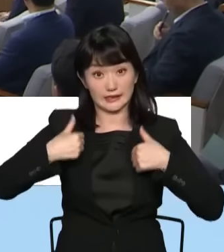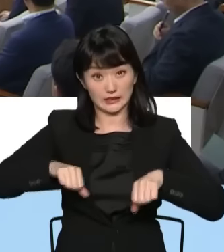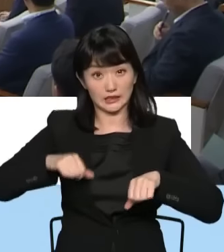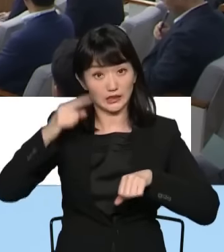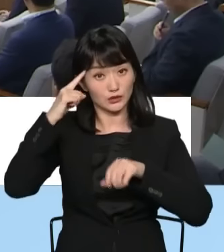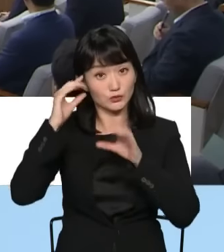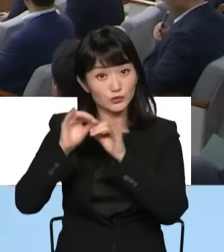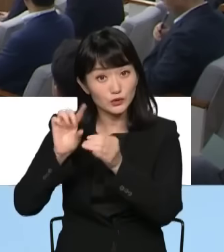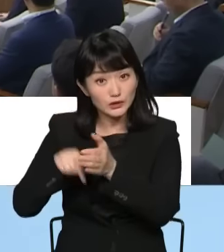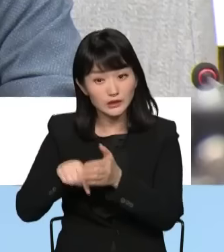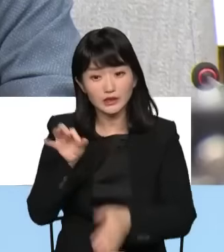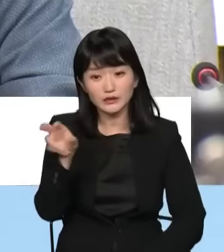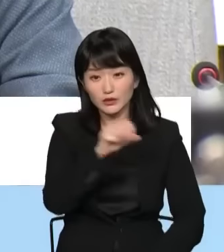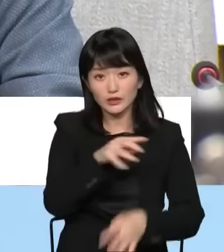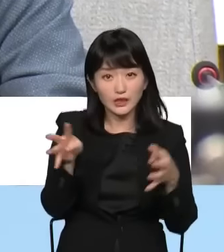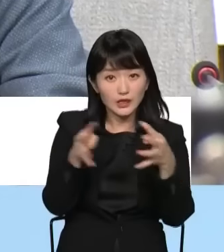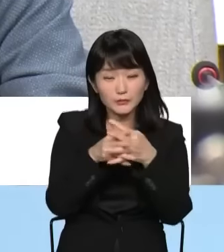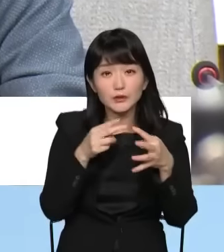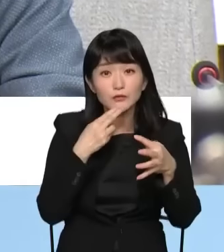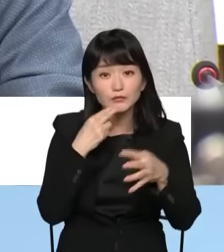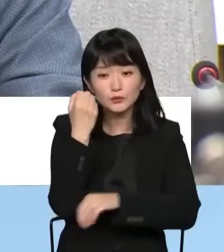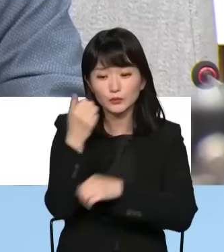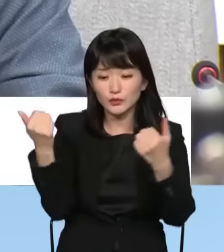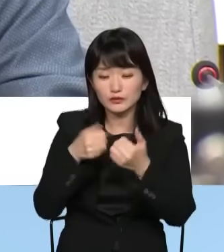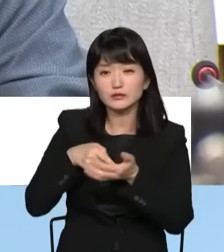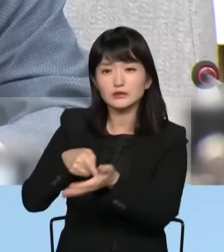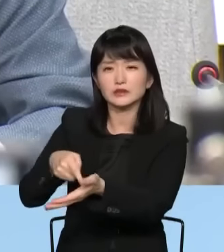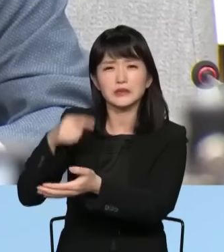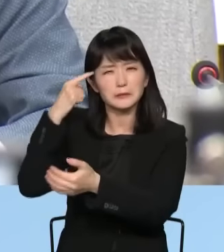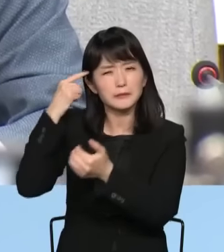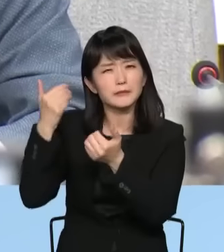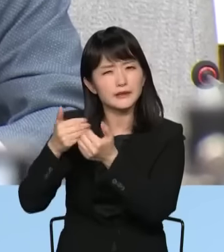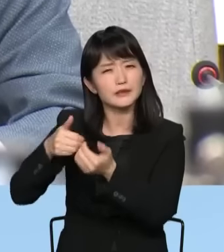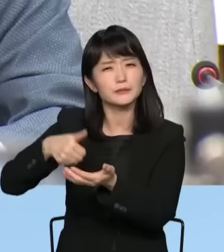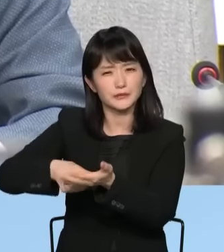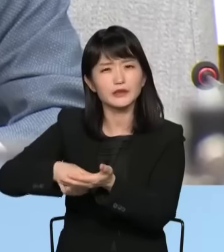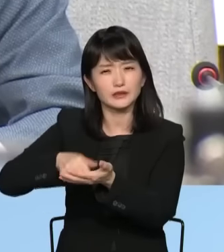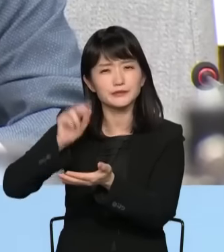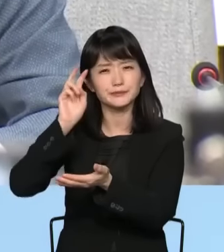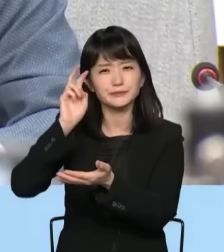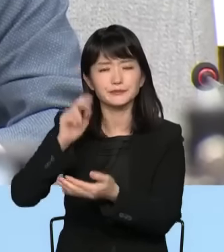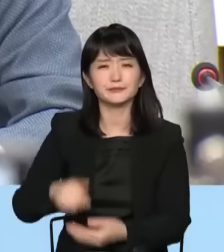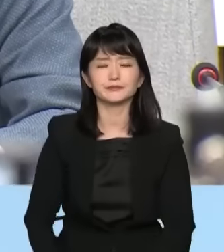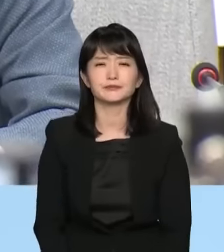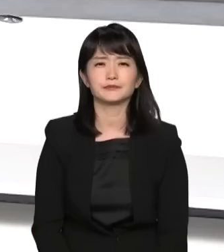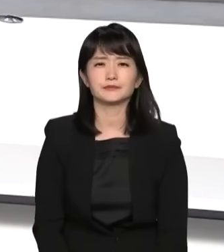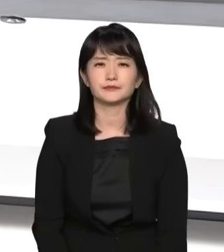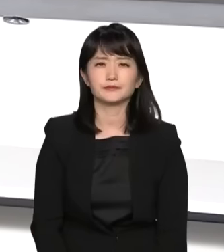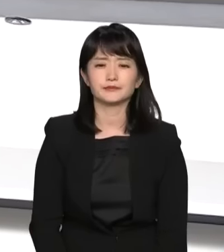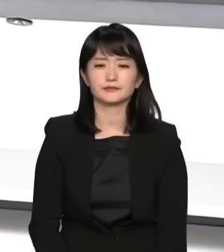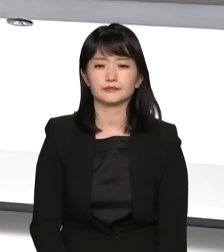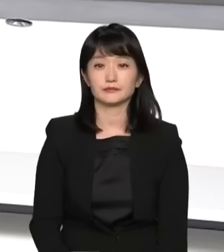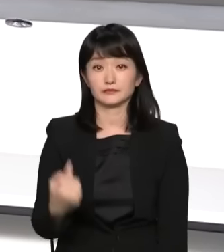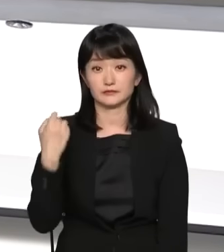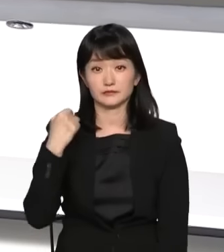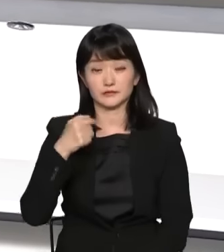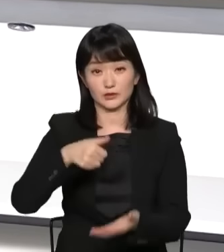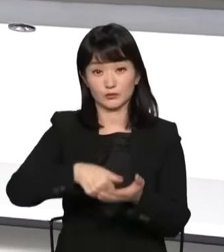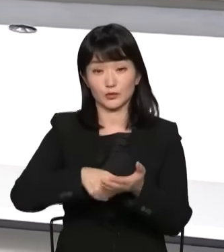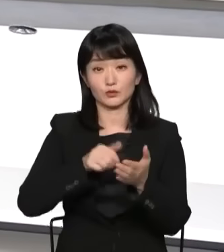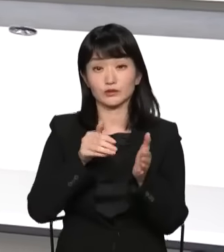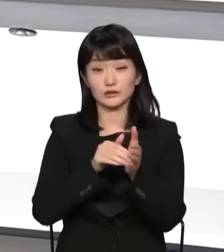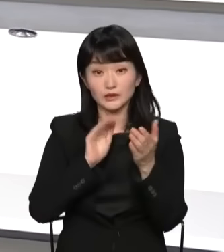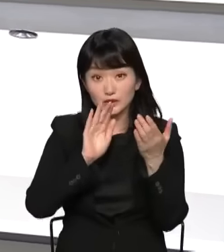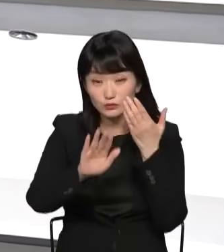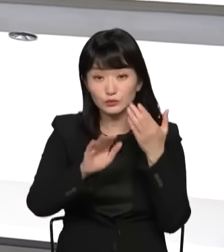전제되지 않는 상황에서 다시 보내 위에 상정된다 반대표를 던지지 않 그렇게 생각합니다네 어제 표결 이후에